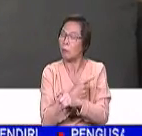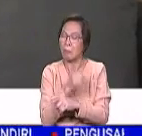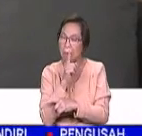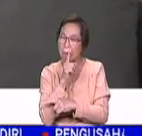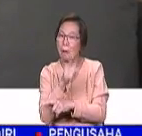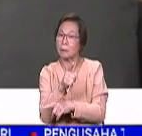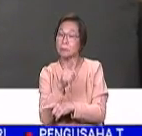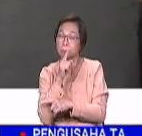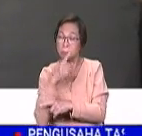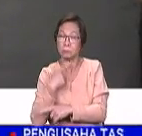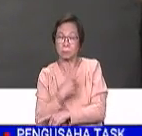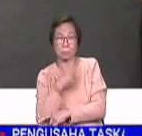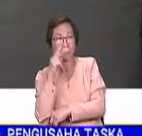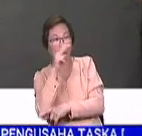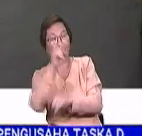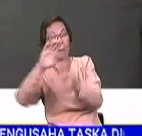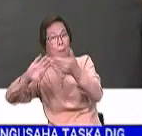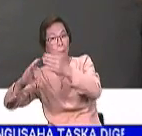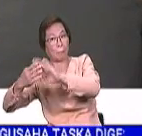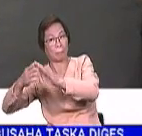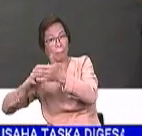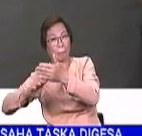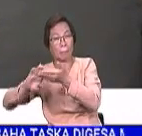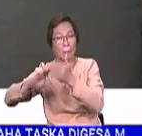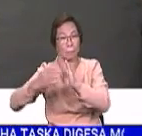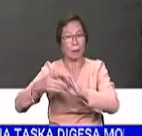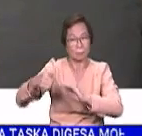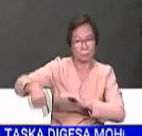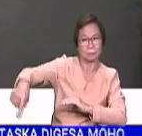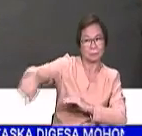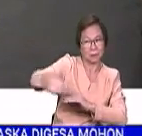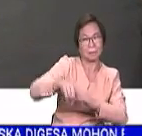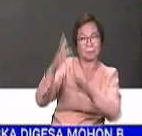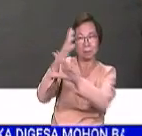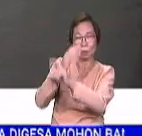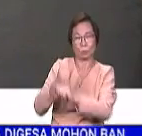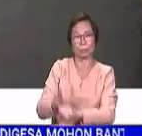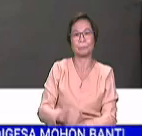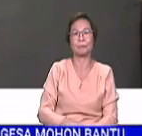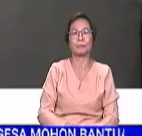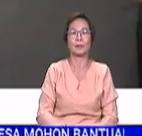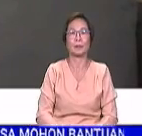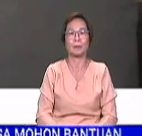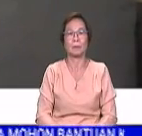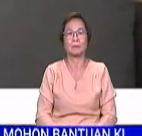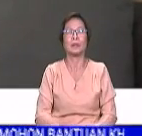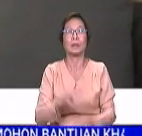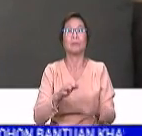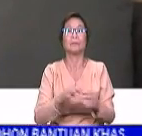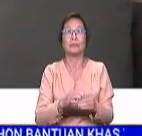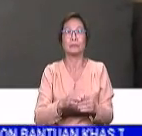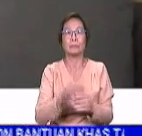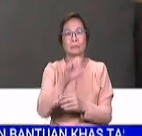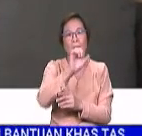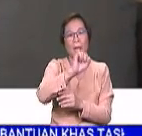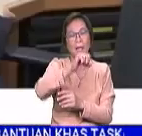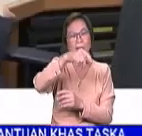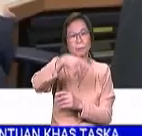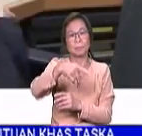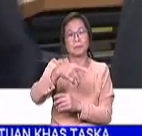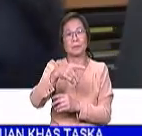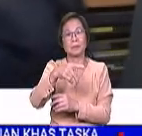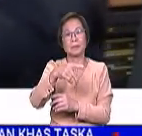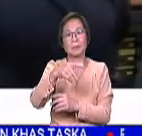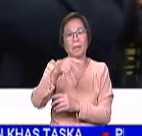sudah pastinya dapat dilihat kepada masyarakat tadi ini sawah selain itu beliau menambah suruhanjaya pilihanraya